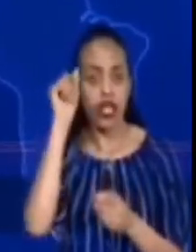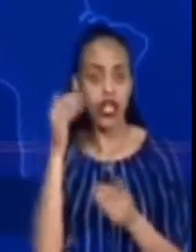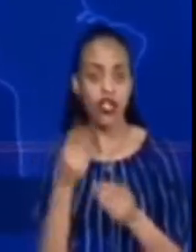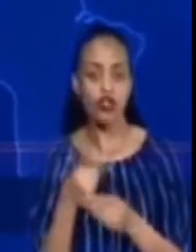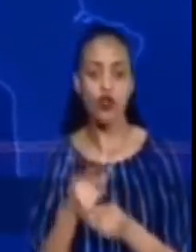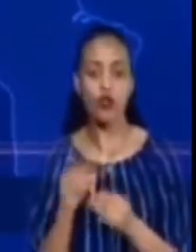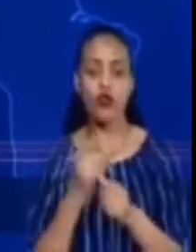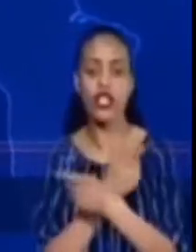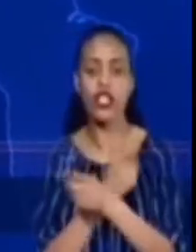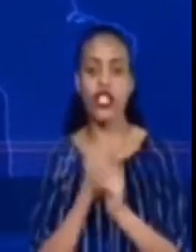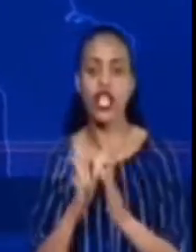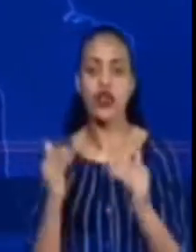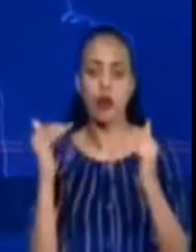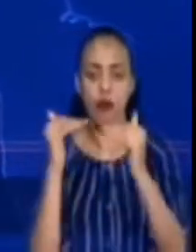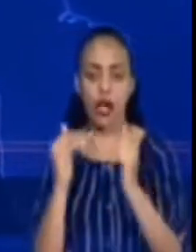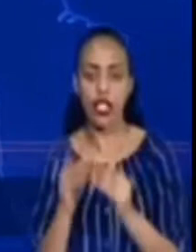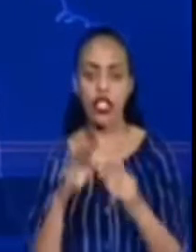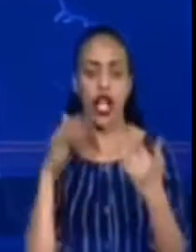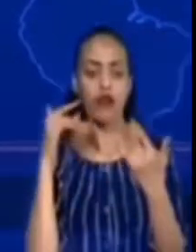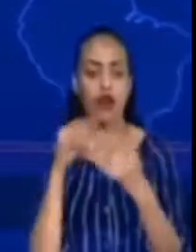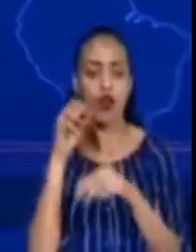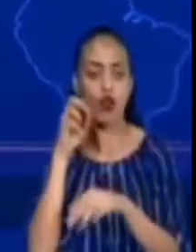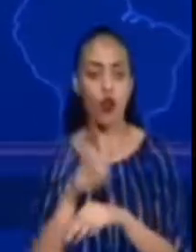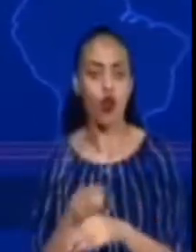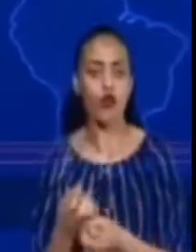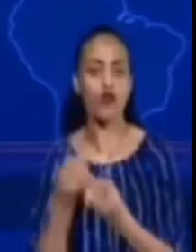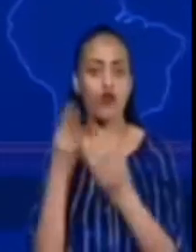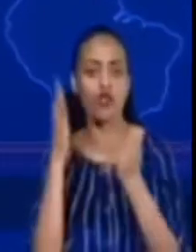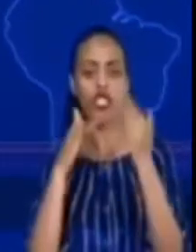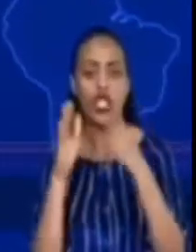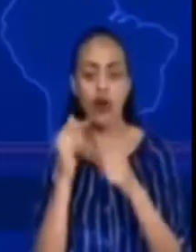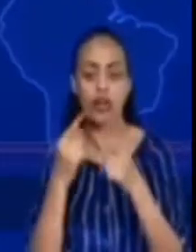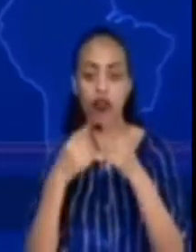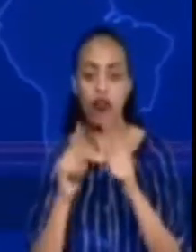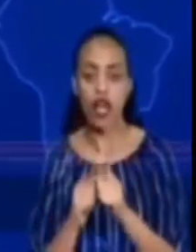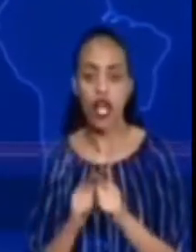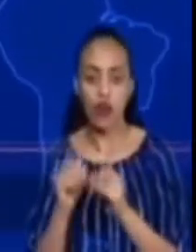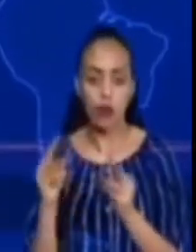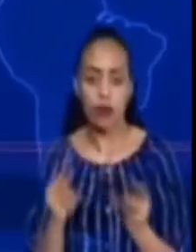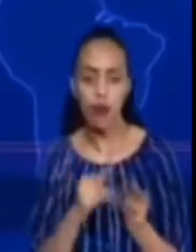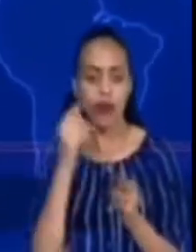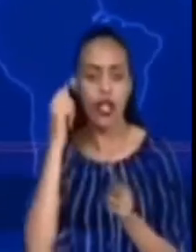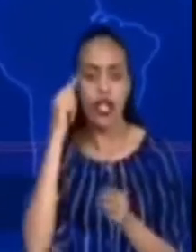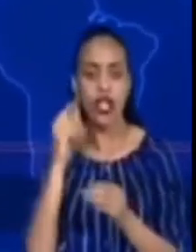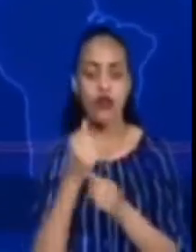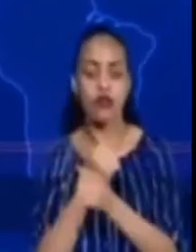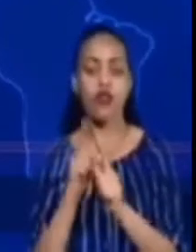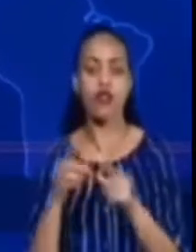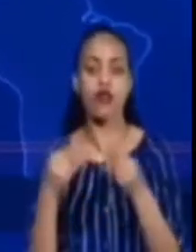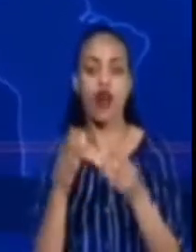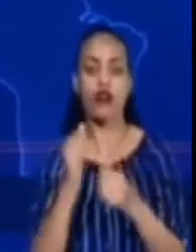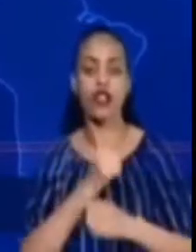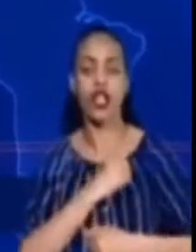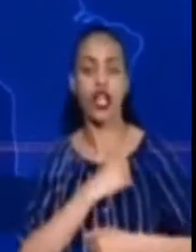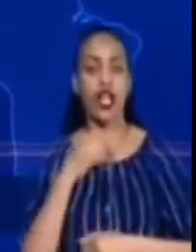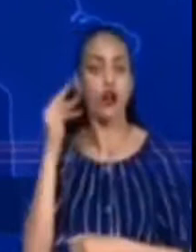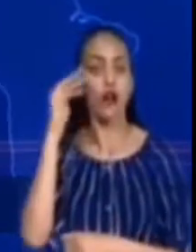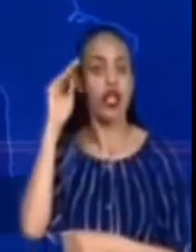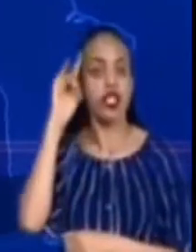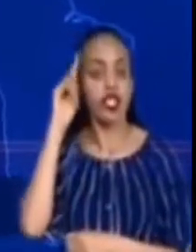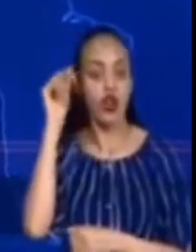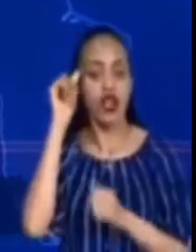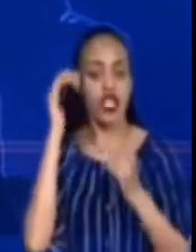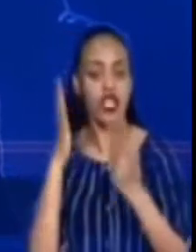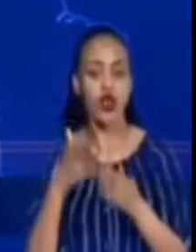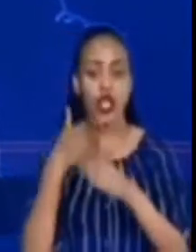ለመንግስት መስጠት ለመንግስት መመለስ ማለት ነው የእግዚአብሔር ለእግዚአብሔር አስራትን ነው የሚመለከተው የቄሳር ለቄሳር ግብርና ታክስ